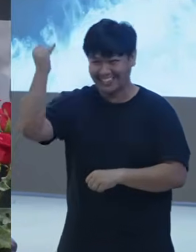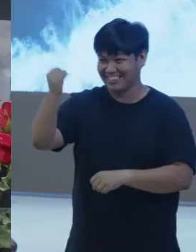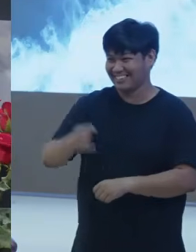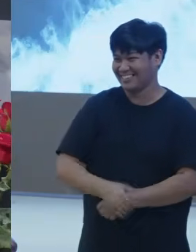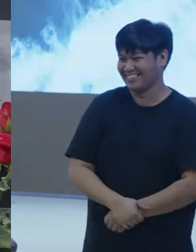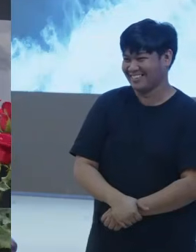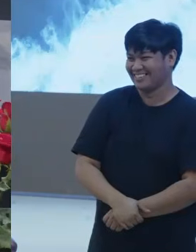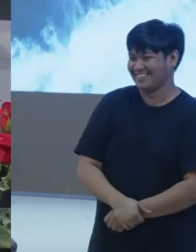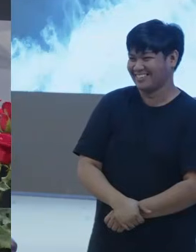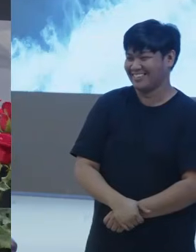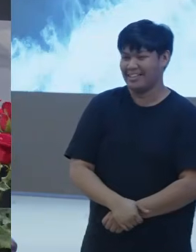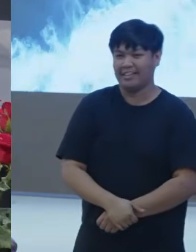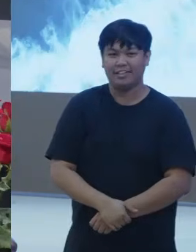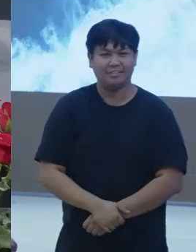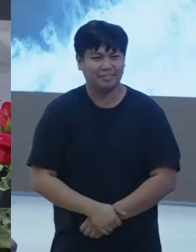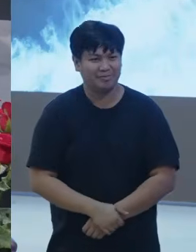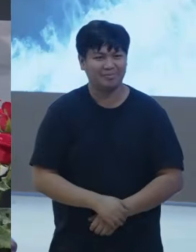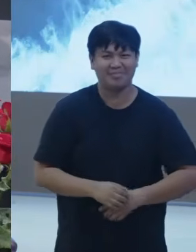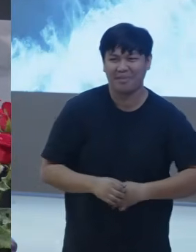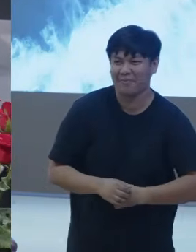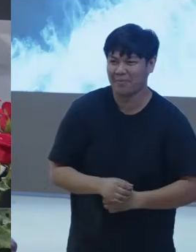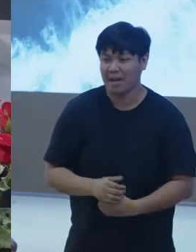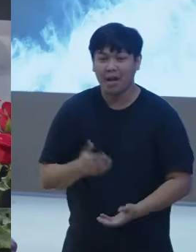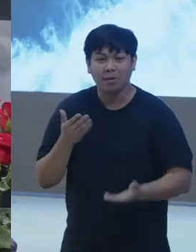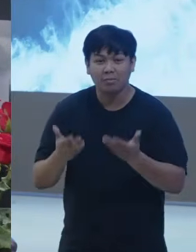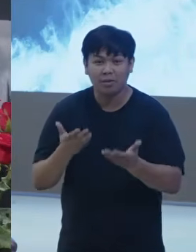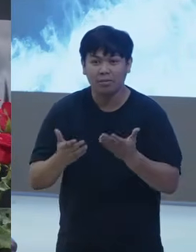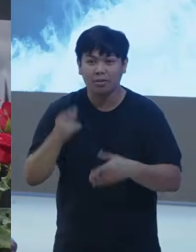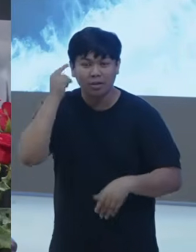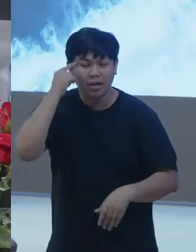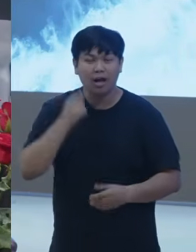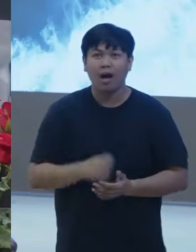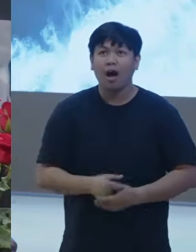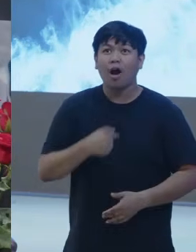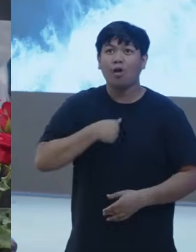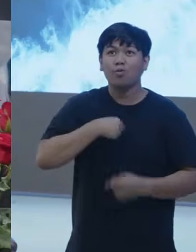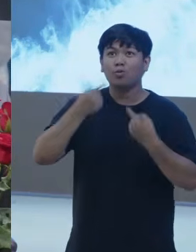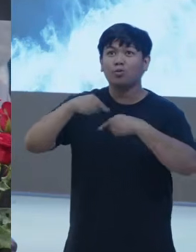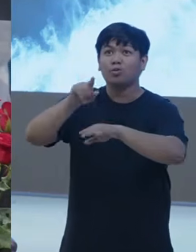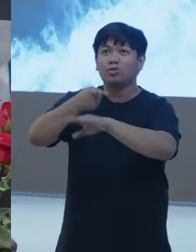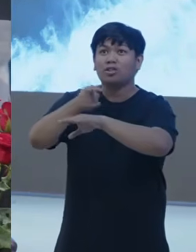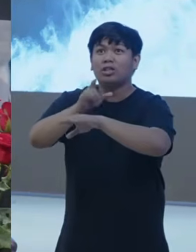sasabihin ko sana nasa Senado, pero wag naman natin sabihin gano'n.